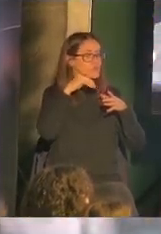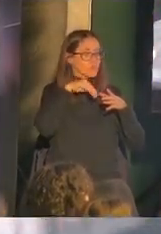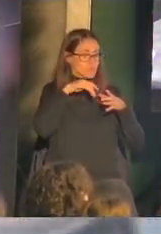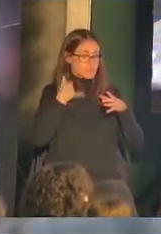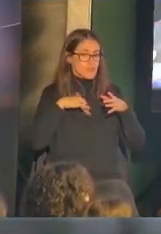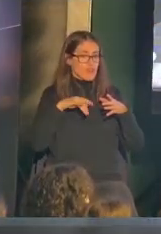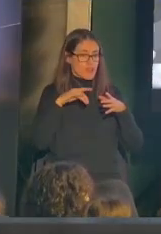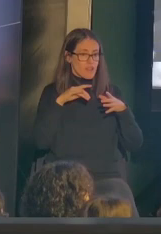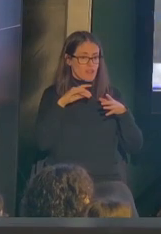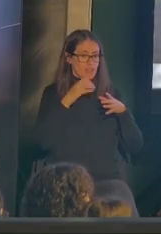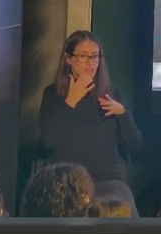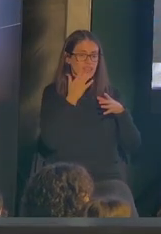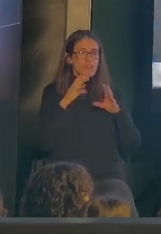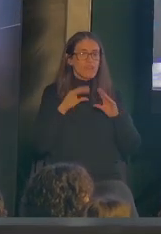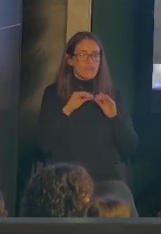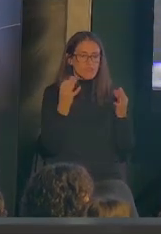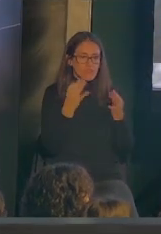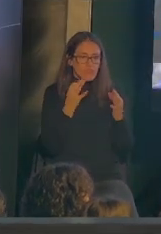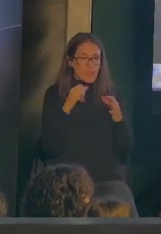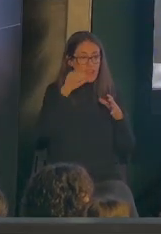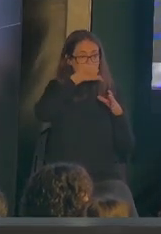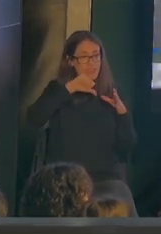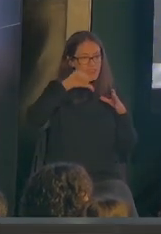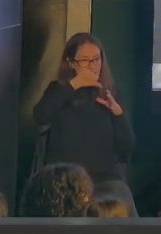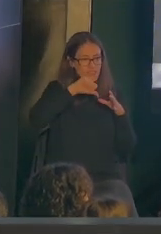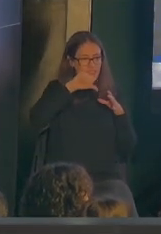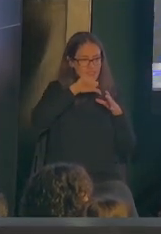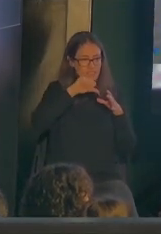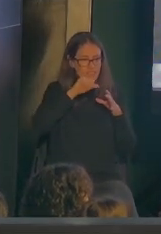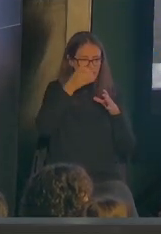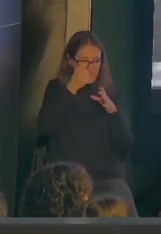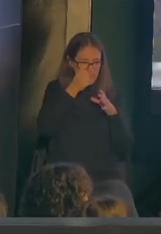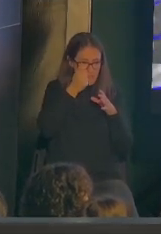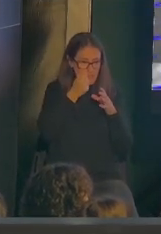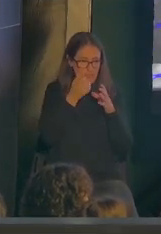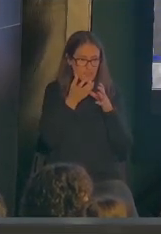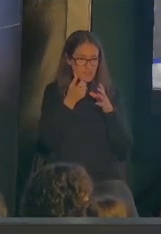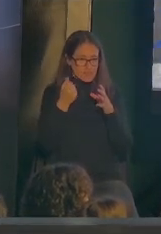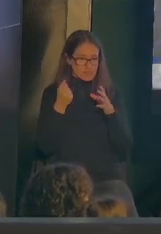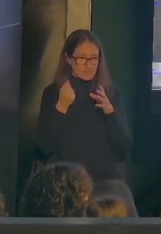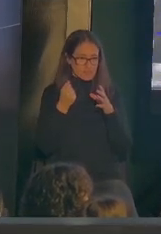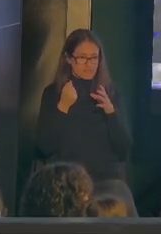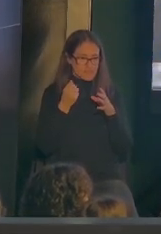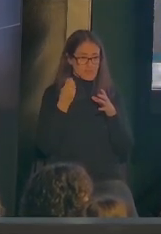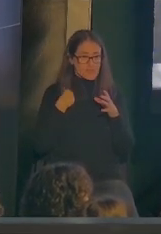és oli essencial de llimona. Vale? L'oli essencial de llimona